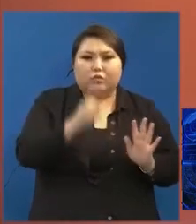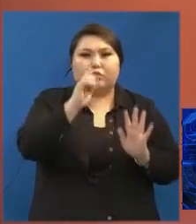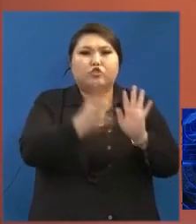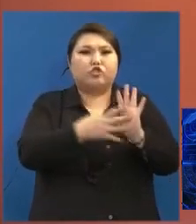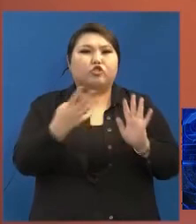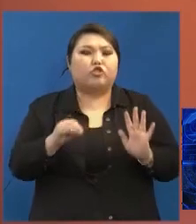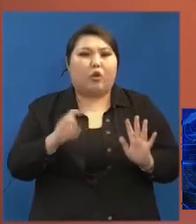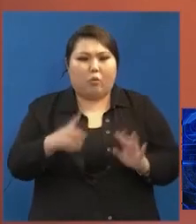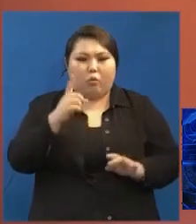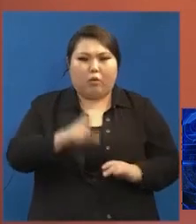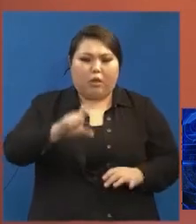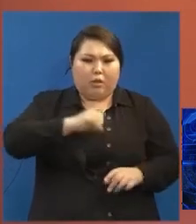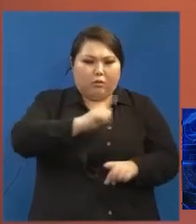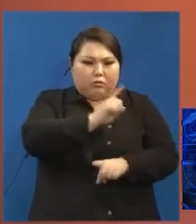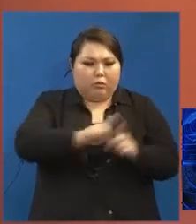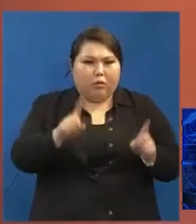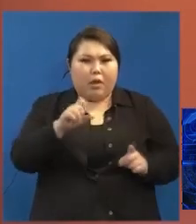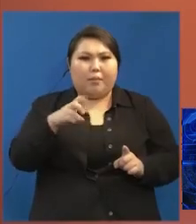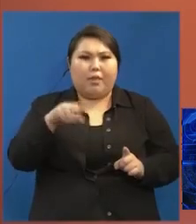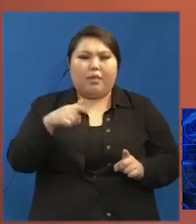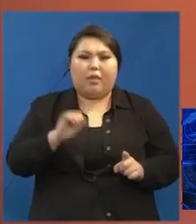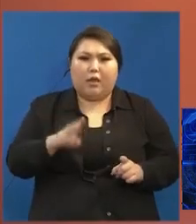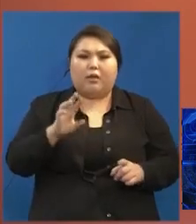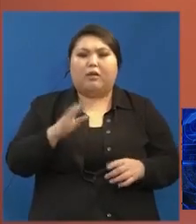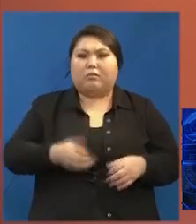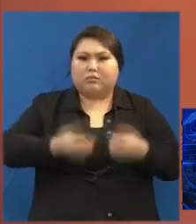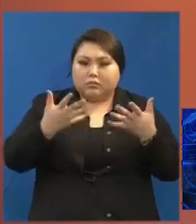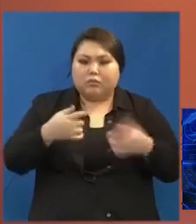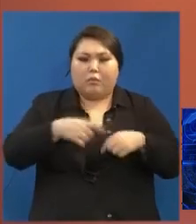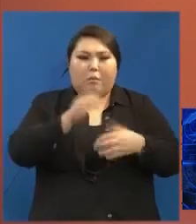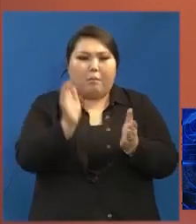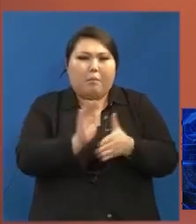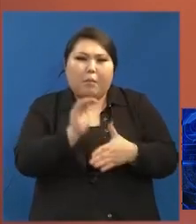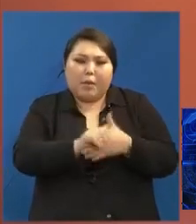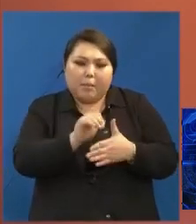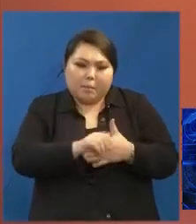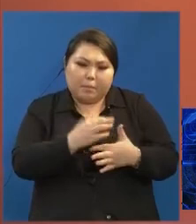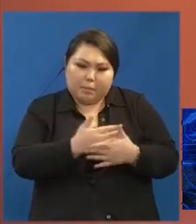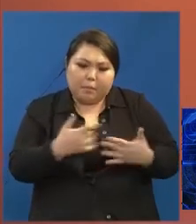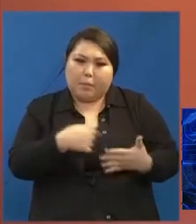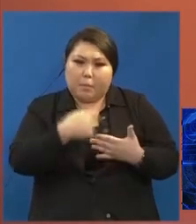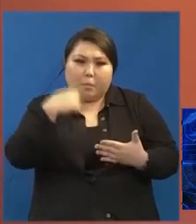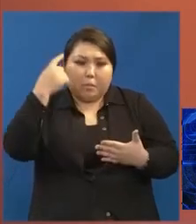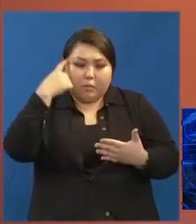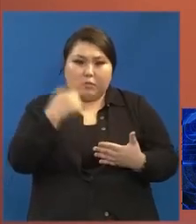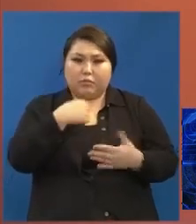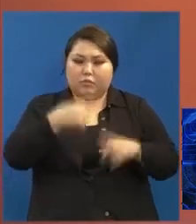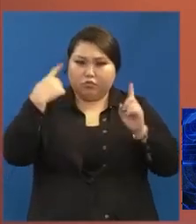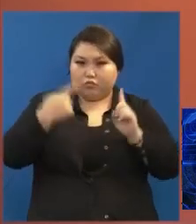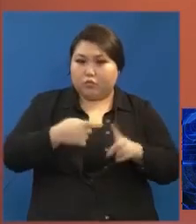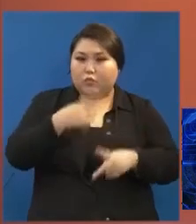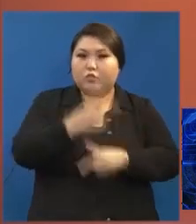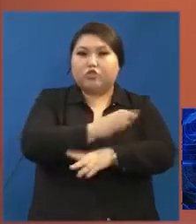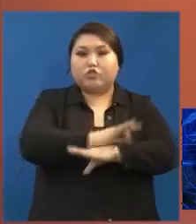эрх зөрчснөөр гарсан гэдгийг одоо баримт нотлохоотой бас мэдж байгаа хүний хувьд энэ чиглэлээр одоо